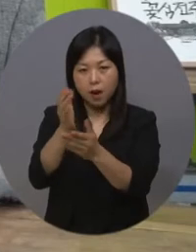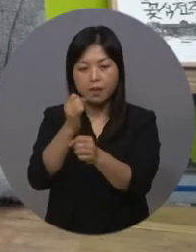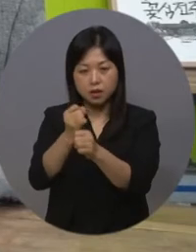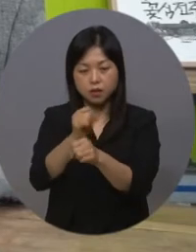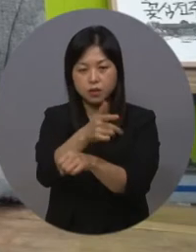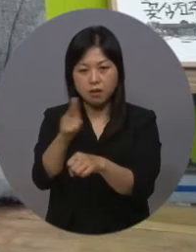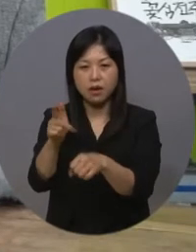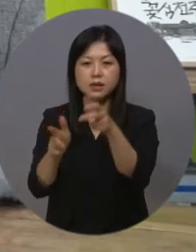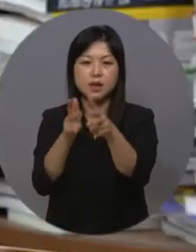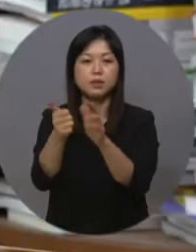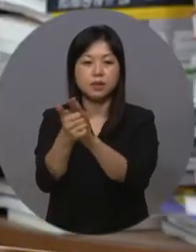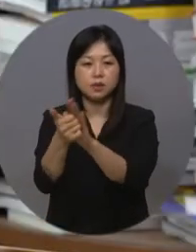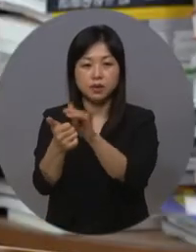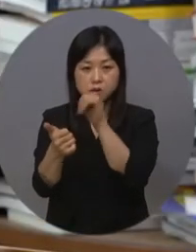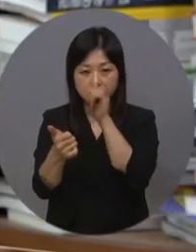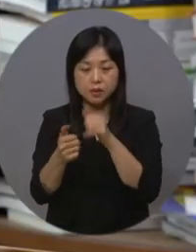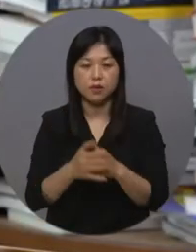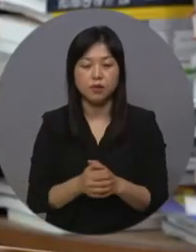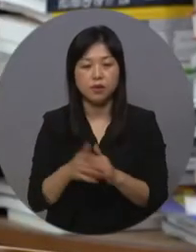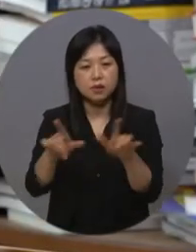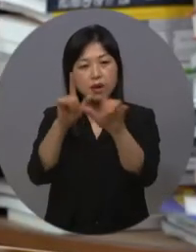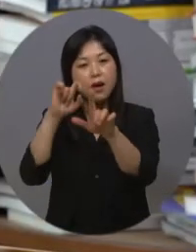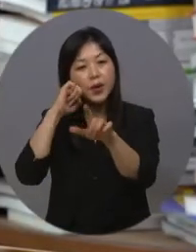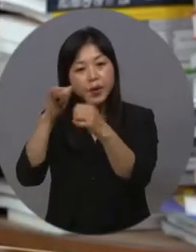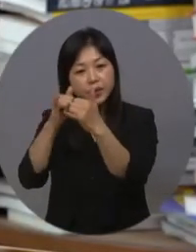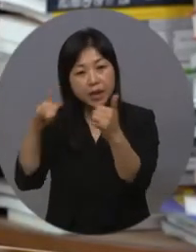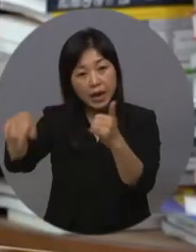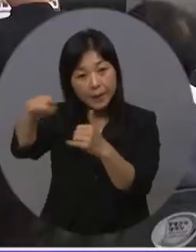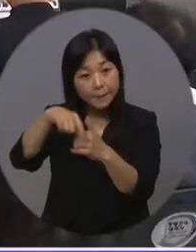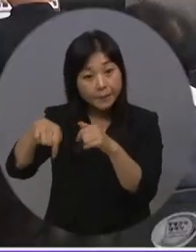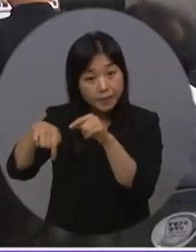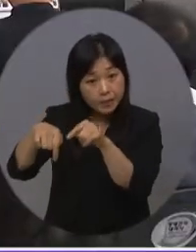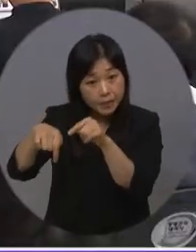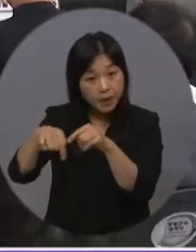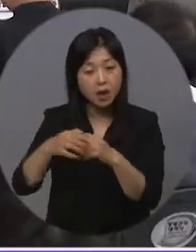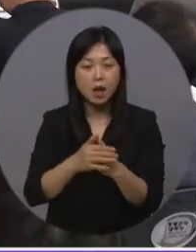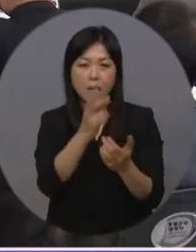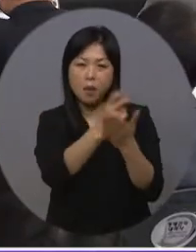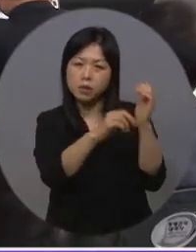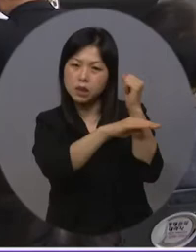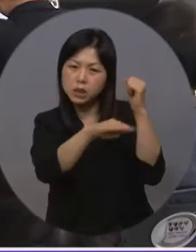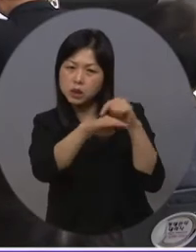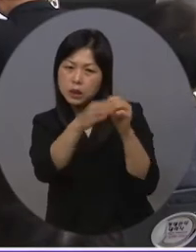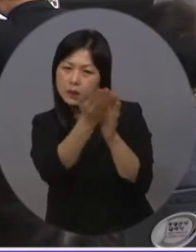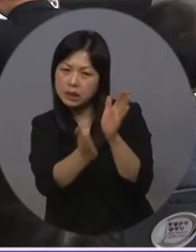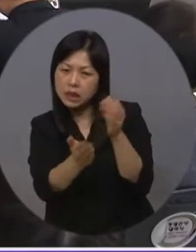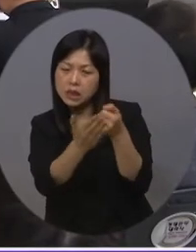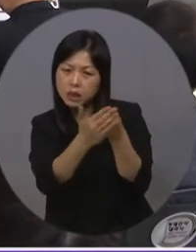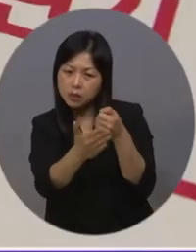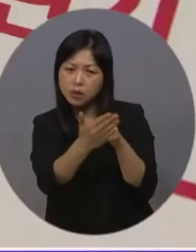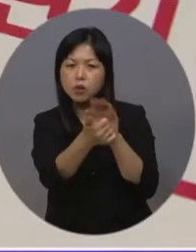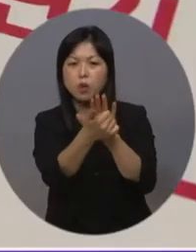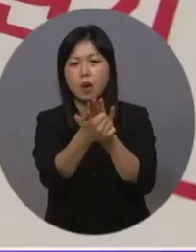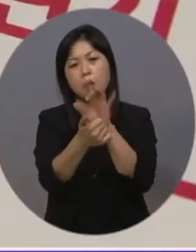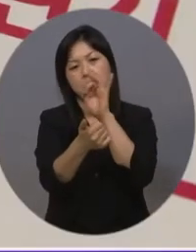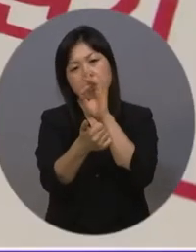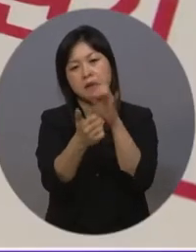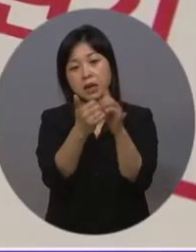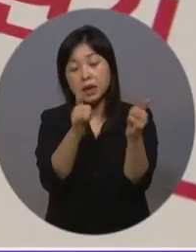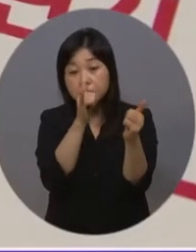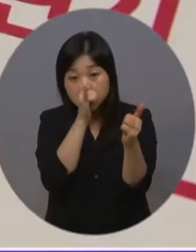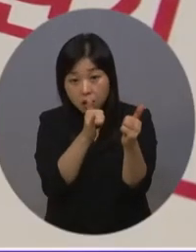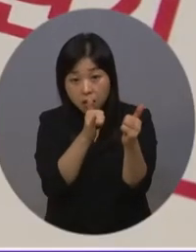사업들을 하고 있고 취약계층이긴 한데 법적 기준이 맞지 않아가지고 이분을 도울 수가 없어요. 그럴 경우에는